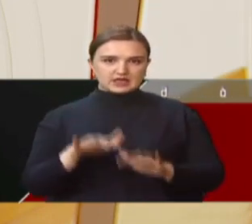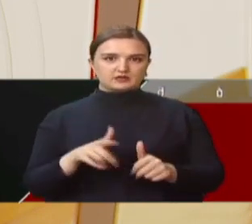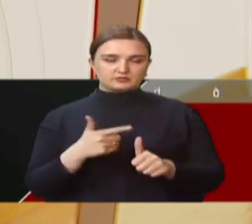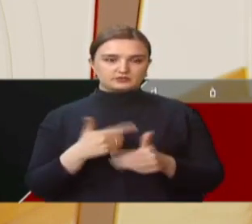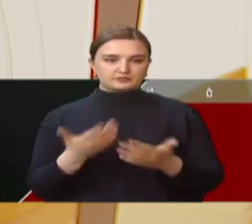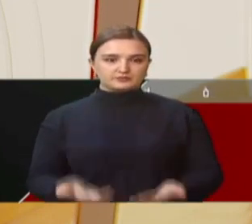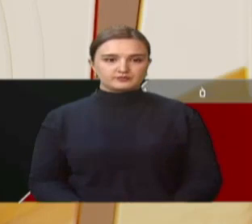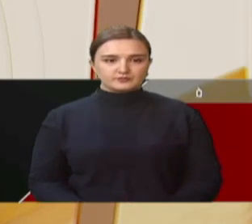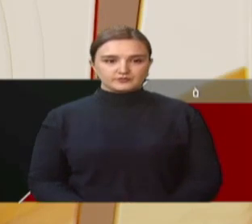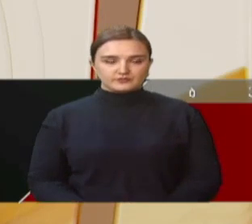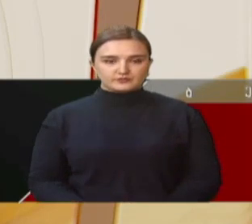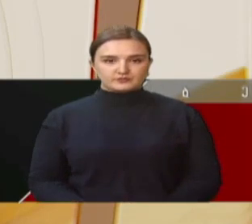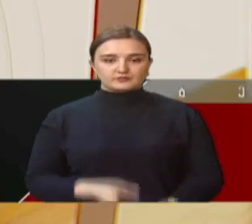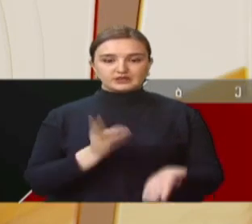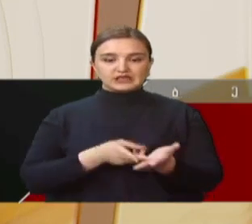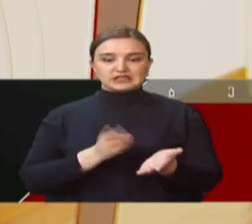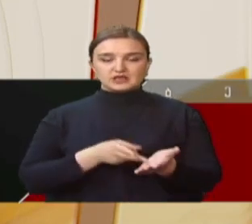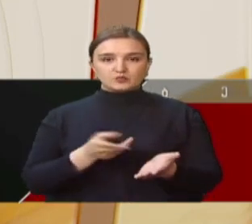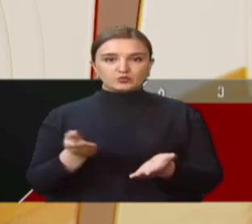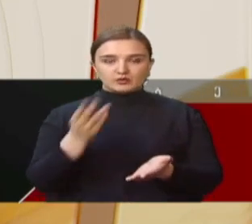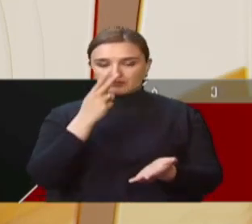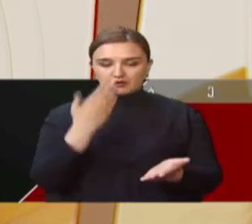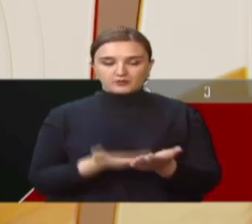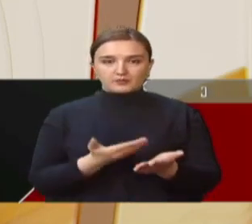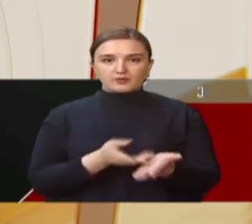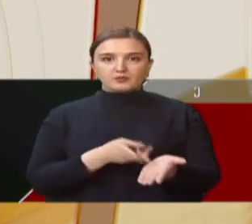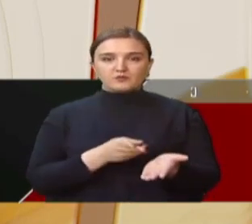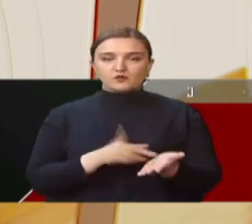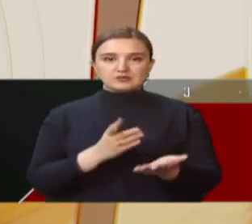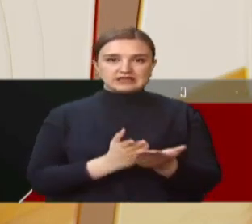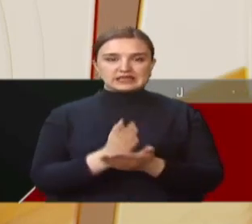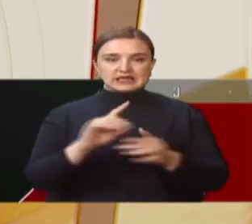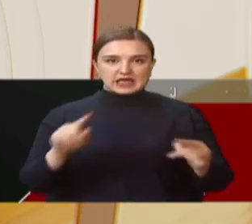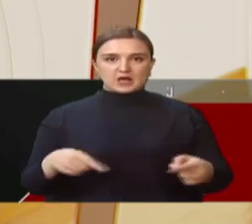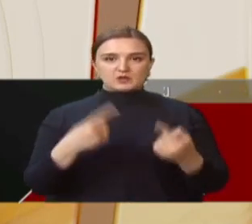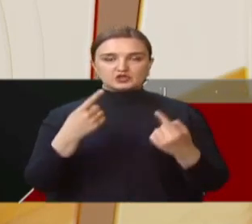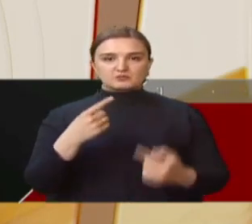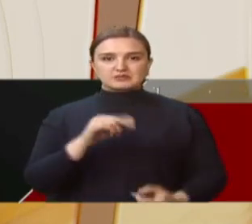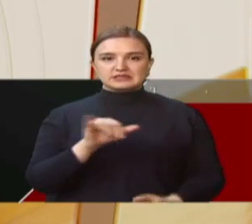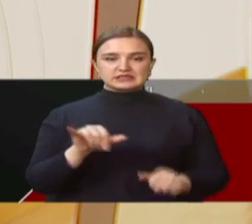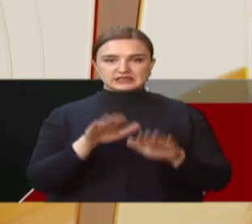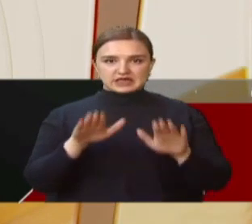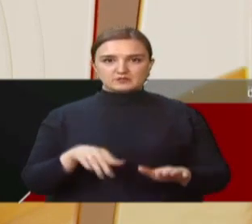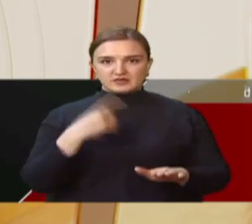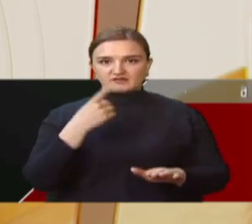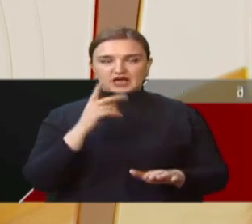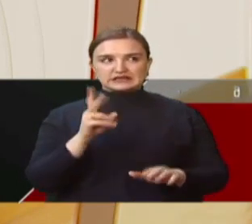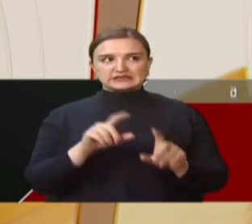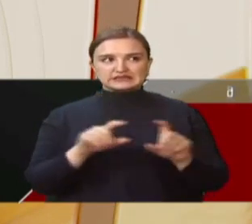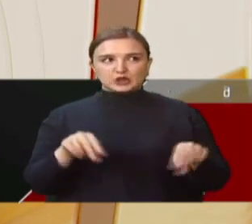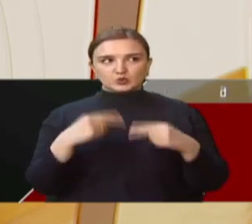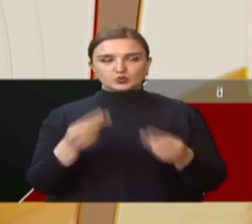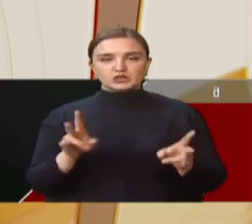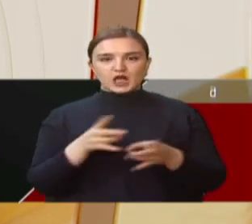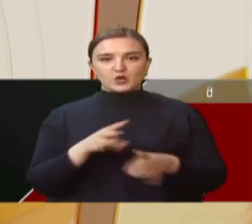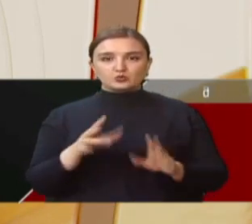კიდე ვერცე მტკიცებულებას ვერ მოიტანენ ვერცე შეხვედრაზე, რომ სტრატეგია აღმაშენებელმა სადმე თქვა რომ ქვეყანას არ მიცეთ კანდიდატის სტატუსი. Კიდე